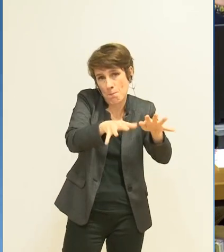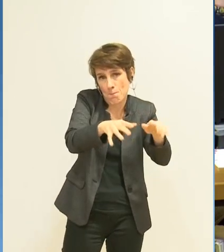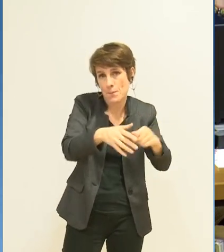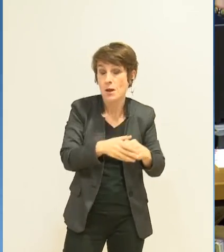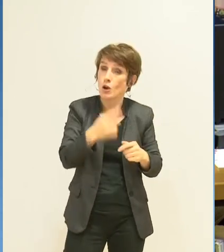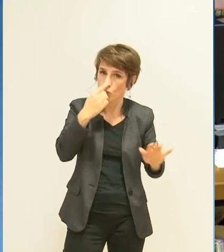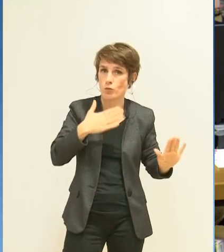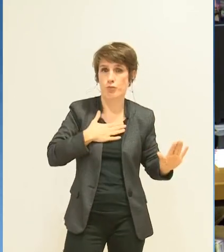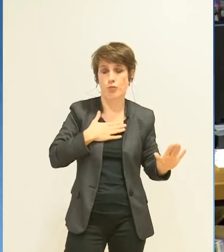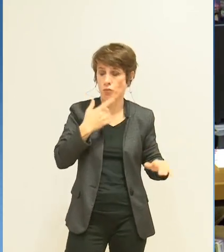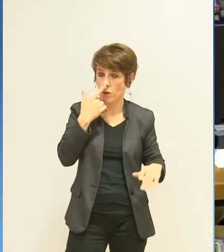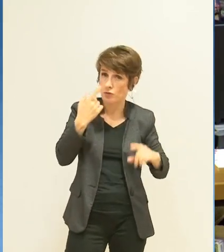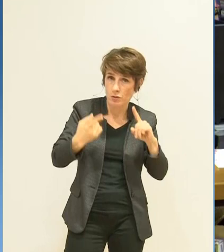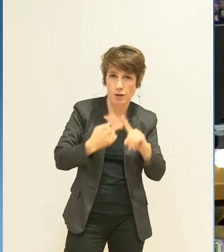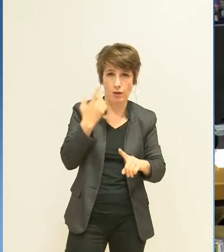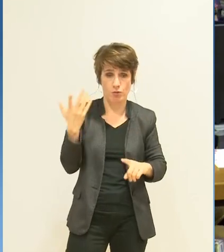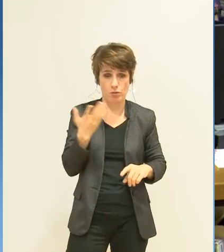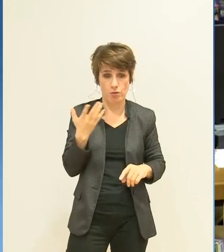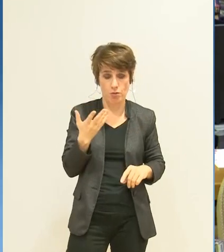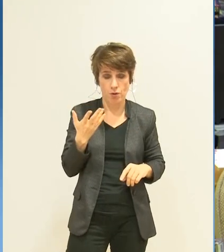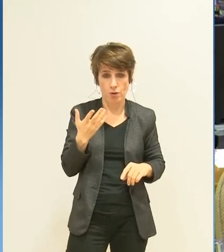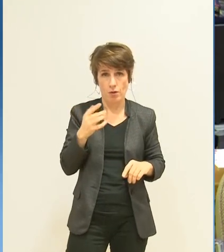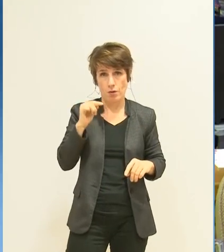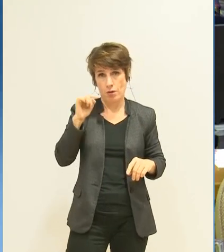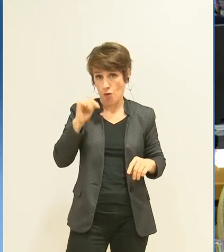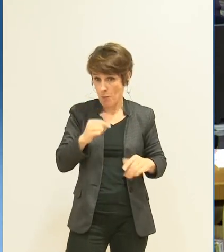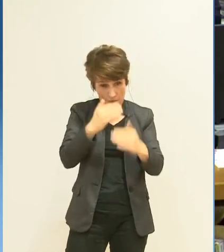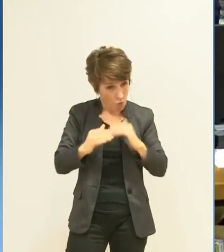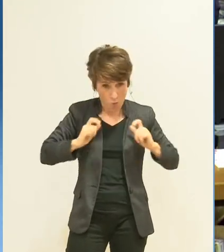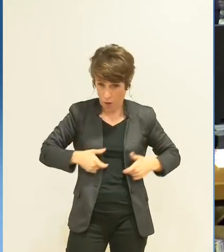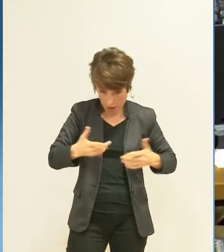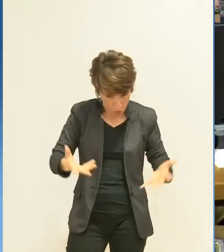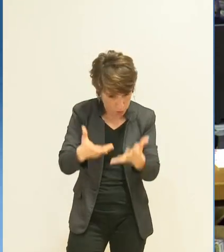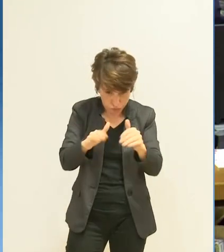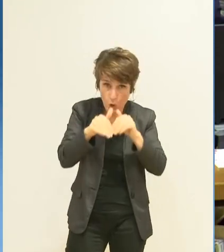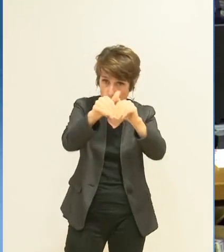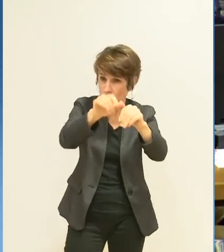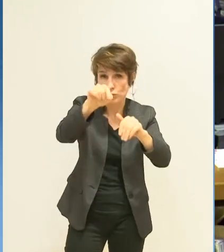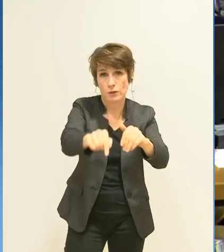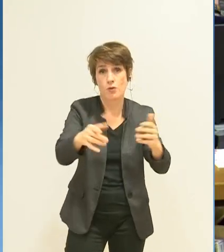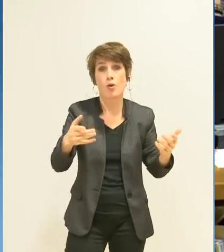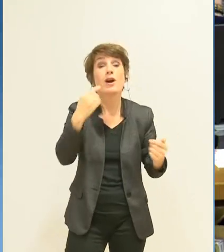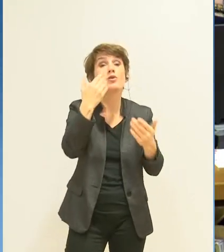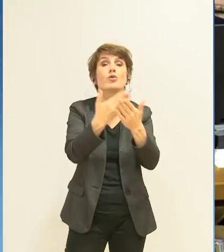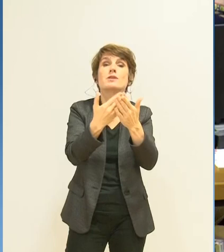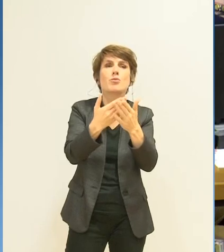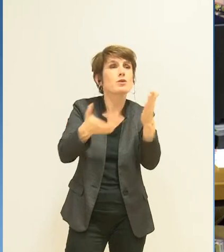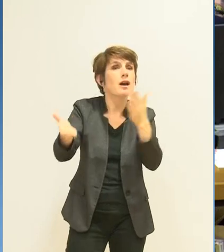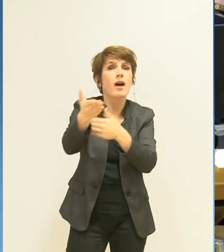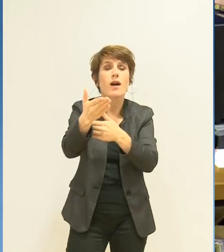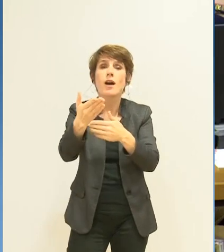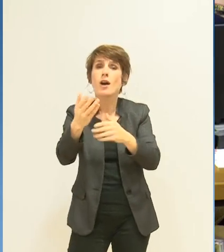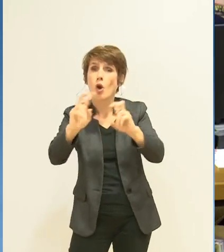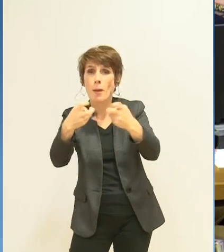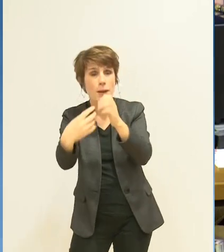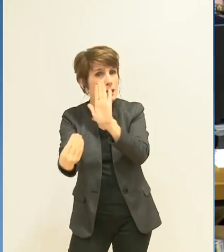extrêmement important de continuer ce plan école c'est pour ça que effectivement vous avez toujours le même montant qui